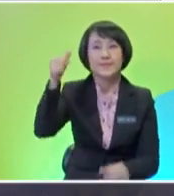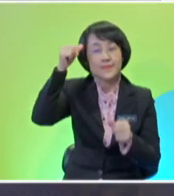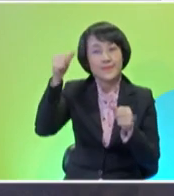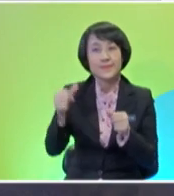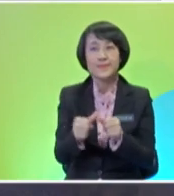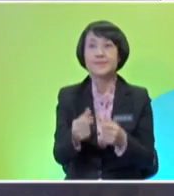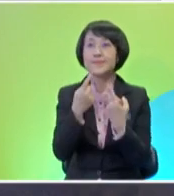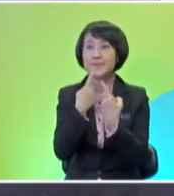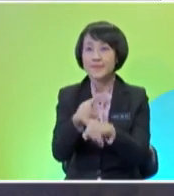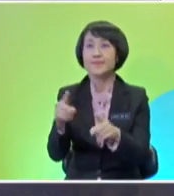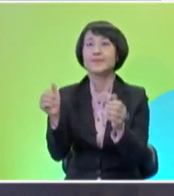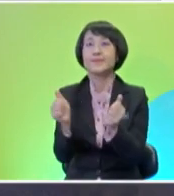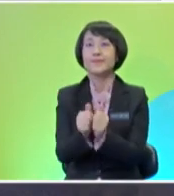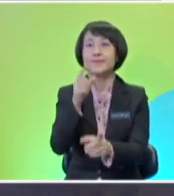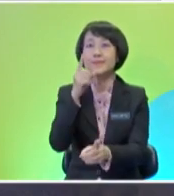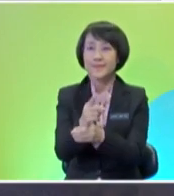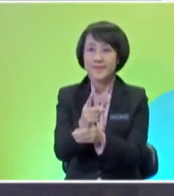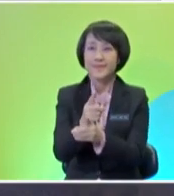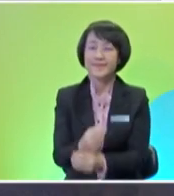jawab dengan betul